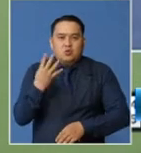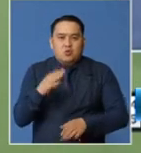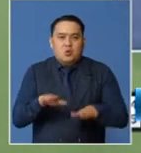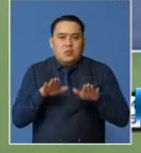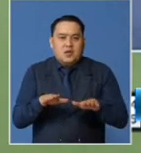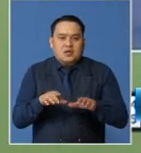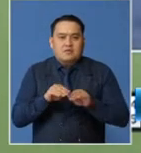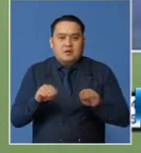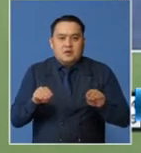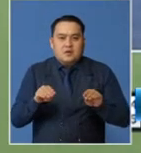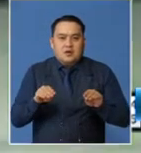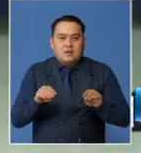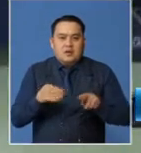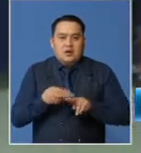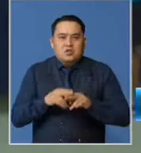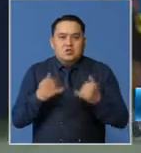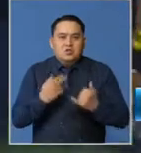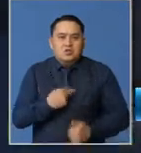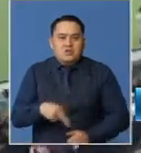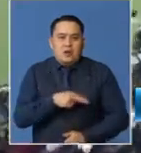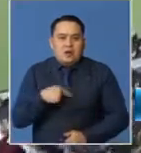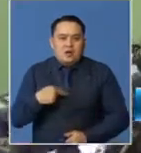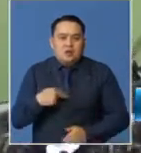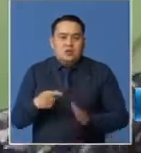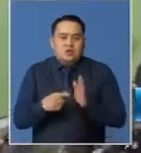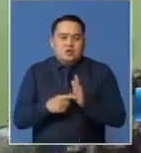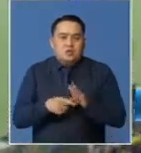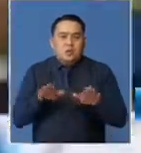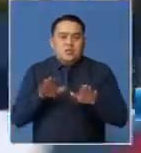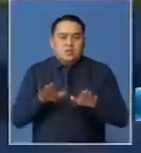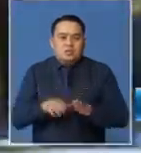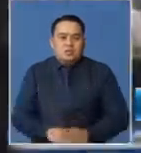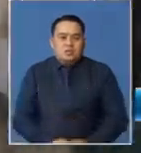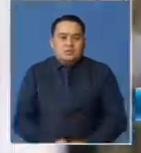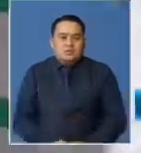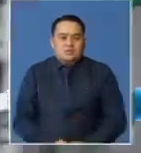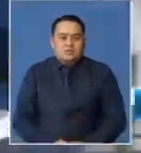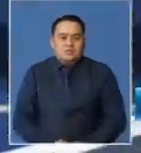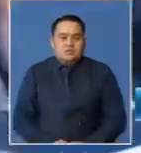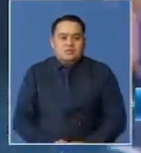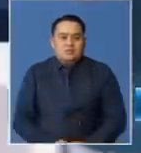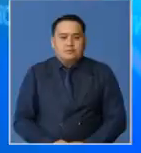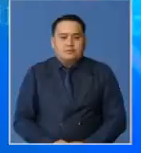4-ю строчку в рейтинге ATP. Сейчас швейцарец идет на 7-м месте.